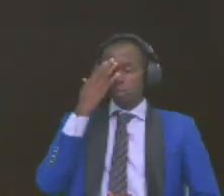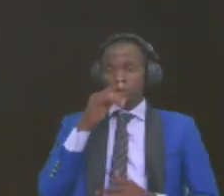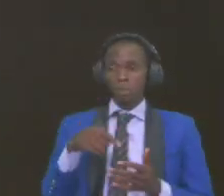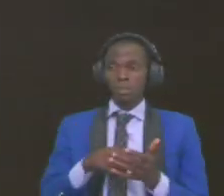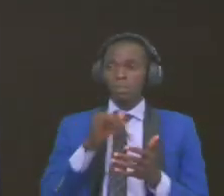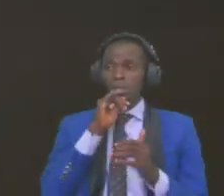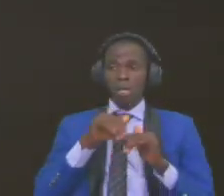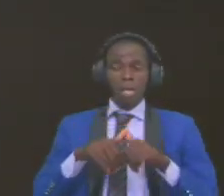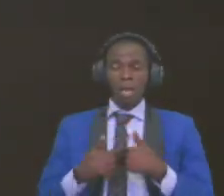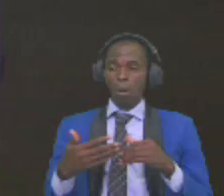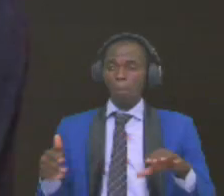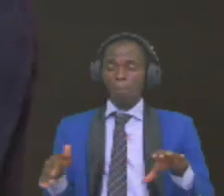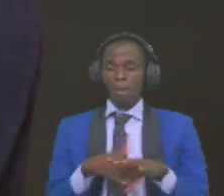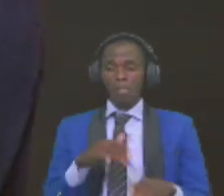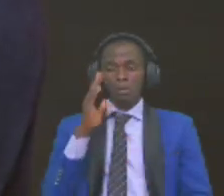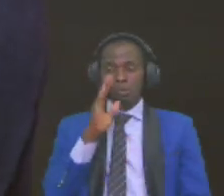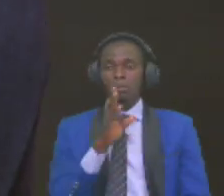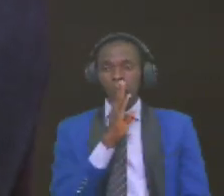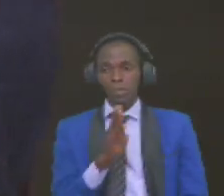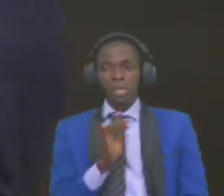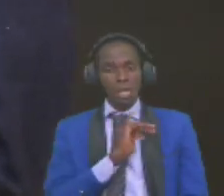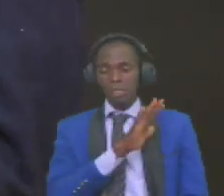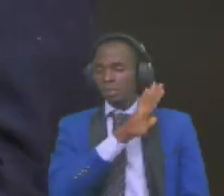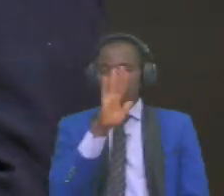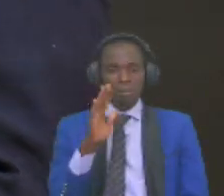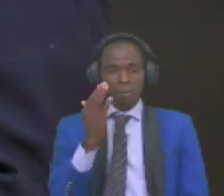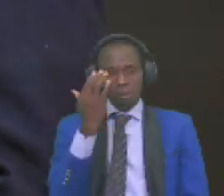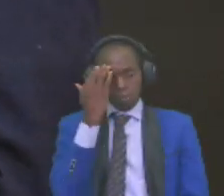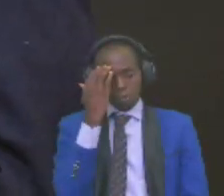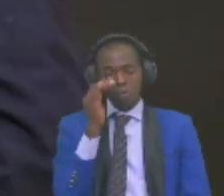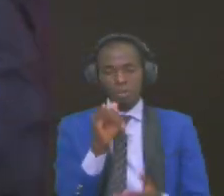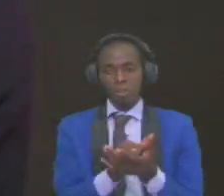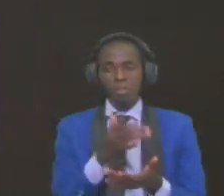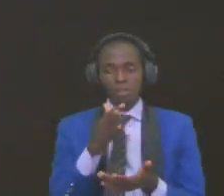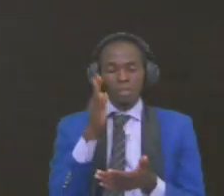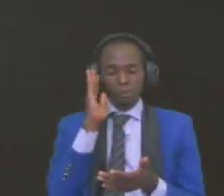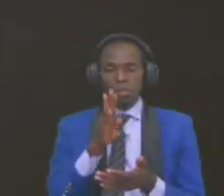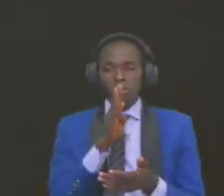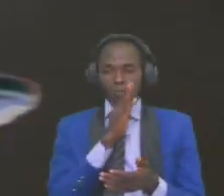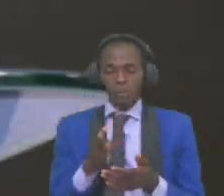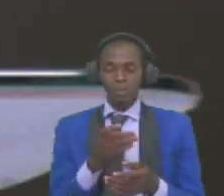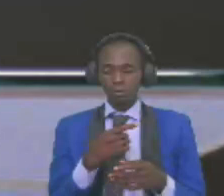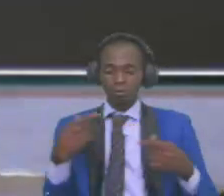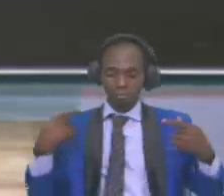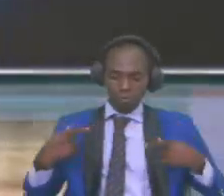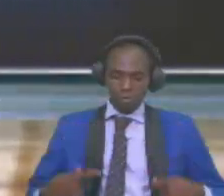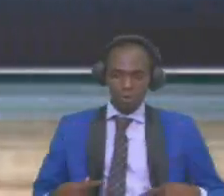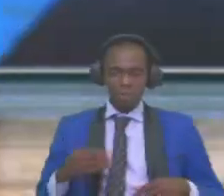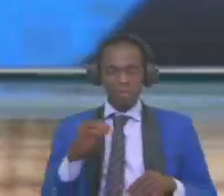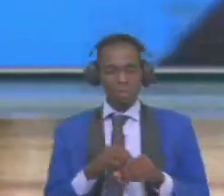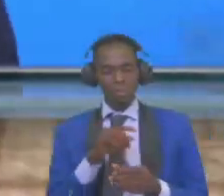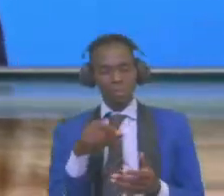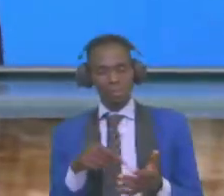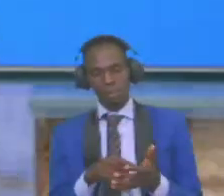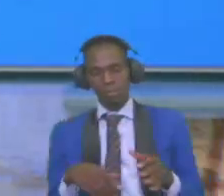mariage durera je ne savais pas peut il adresse des chats des échardes de